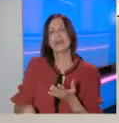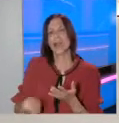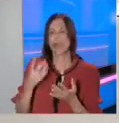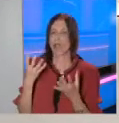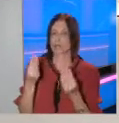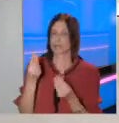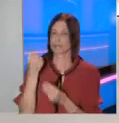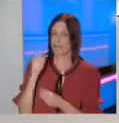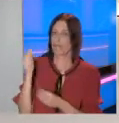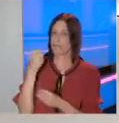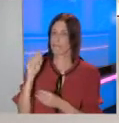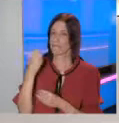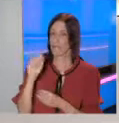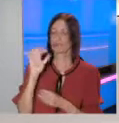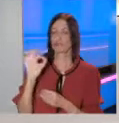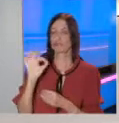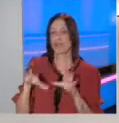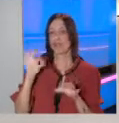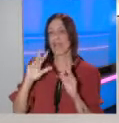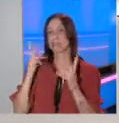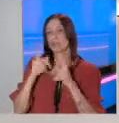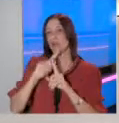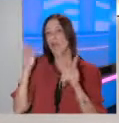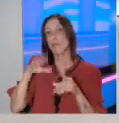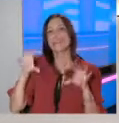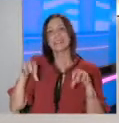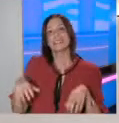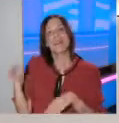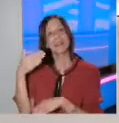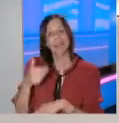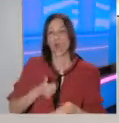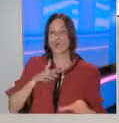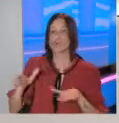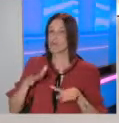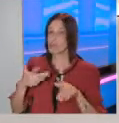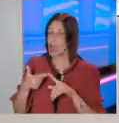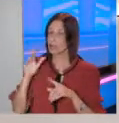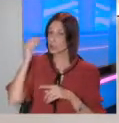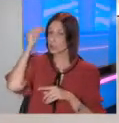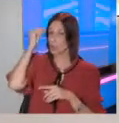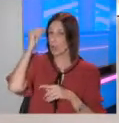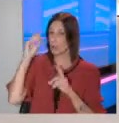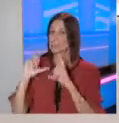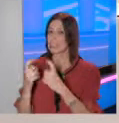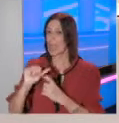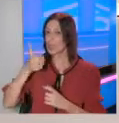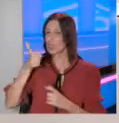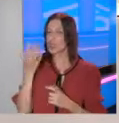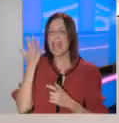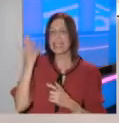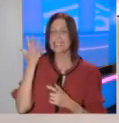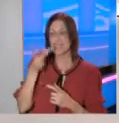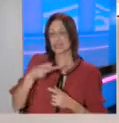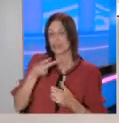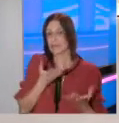מעט הפרות של נבחרי ציבור אחרים, בראשם נשיא המדינה, ראש הממשלה נתניהו, אתם זוכרים? בסגר הראשון, בליל הסדר, שניהם ירחו את